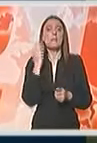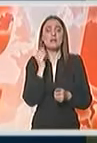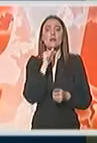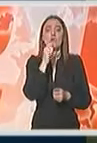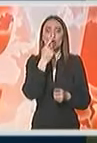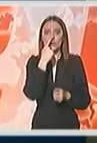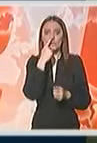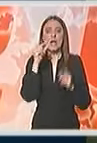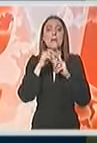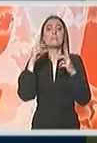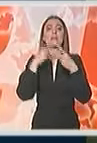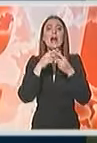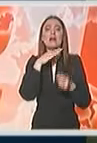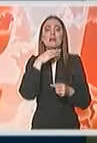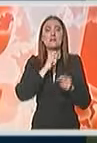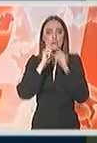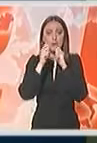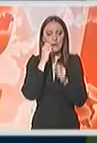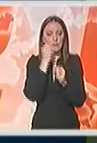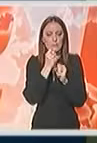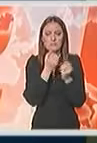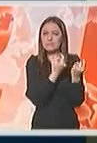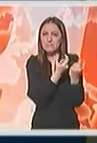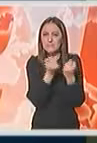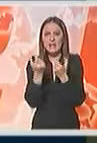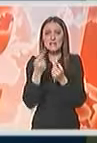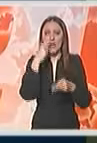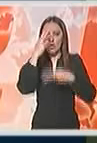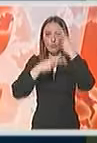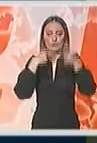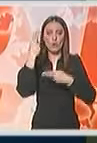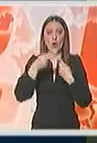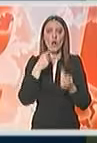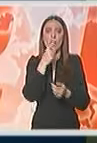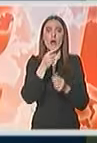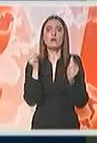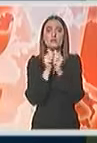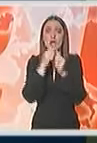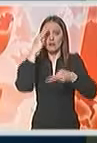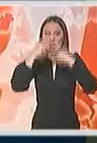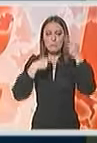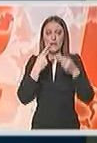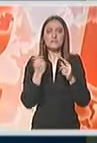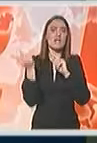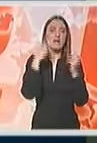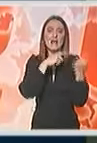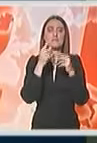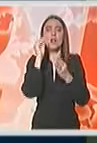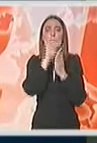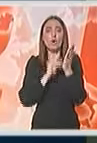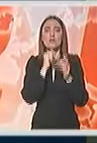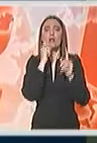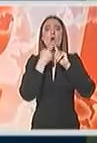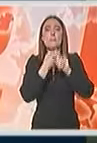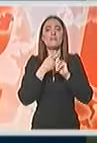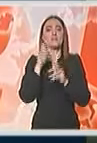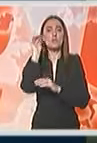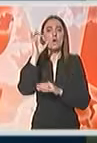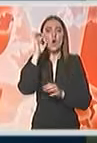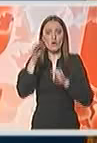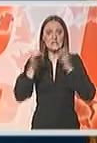Rusija su u Praškom sporazumu razradile vrlo precizne mehanizme kontrole, uzajamne inspekcije, razmenu podataka i obavezno obaveštavanja